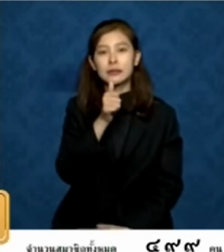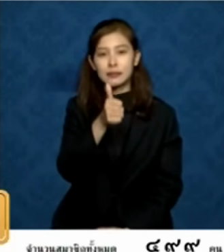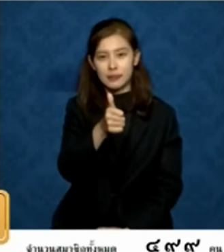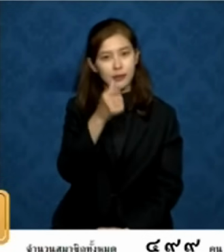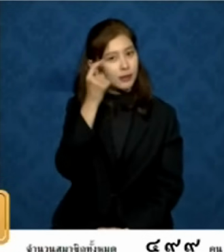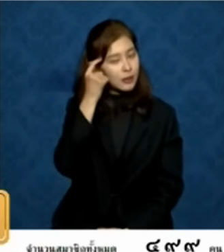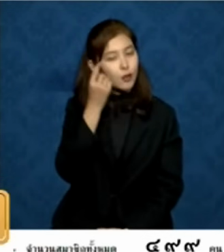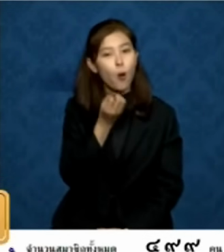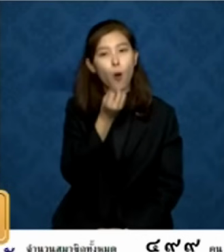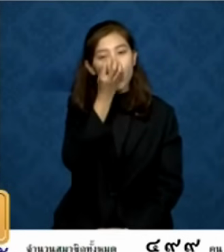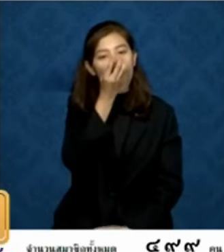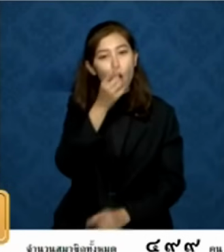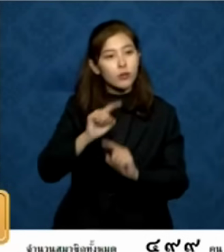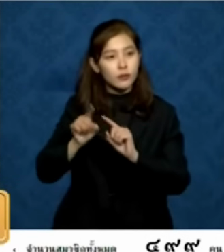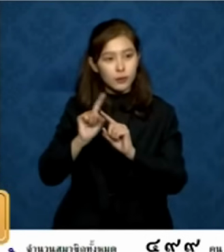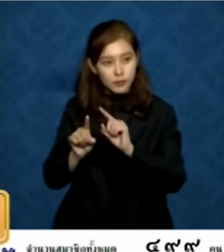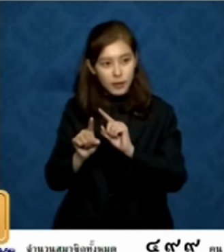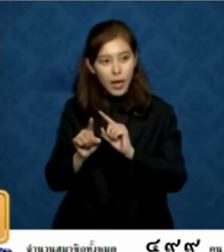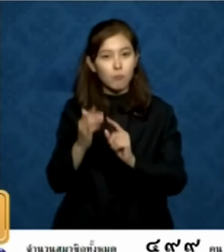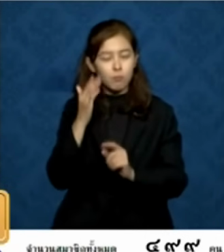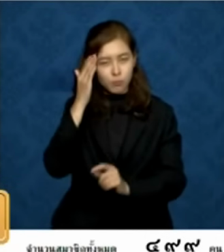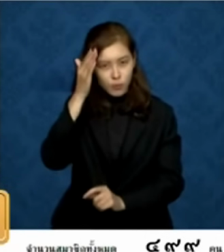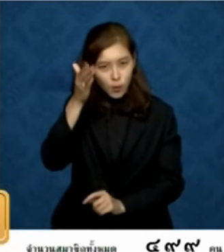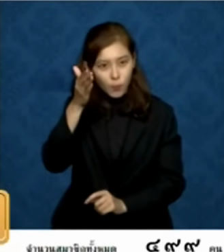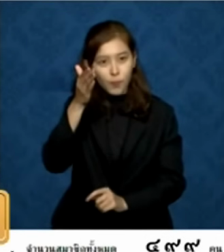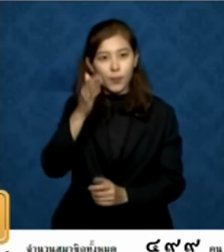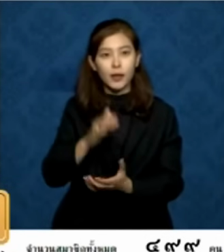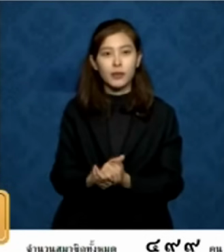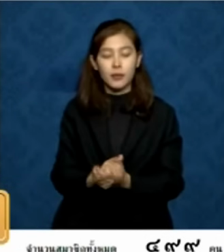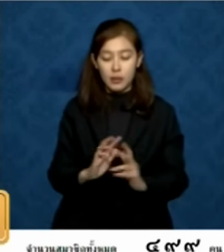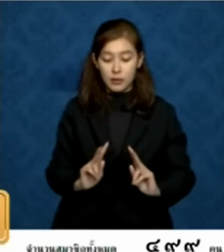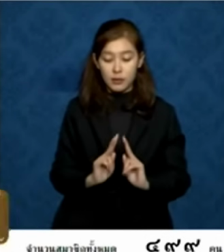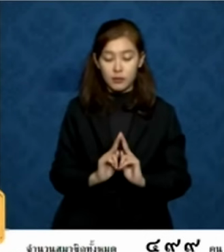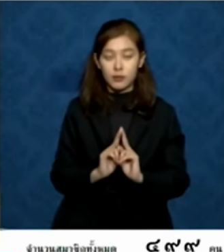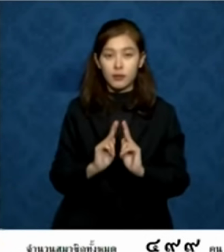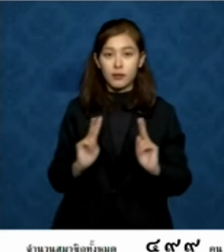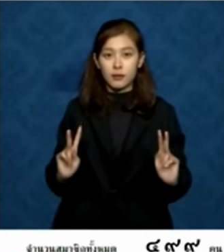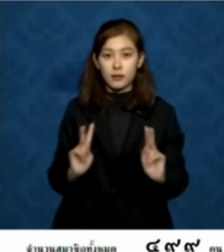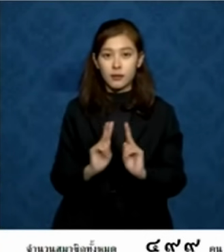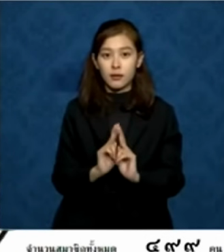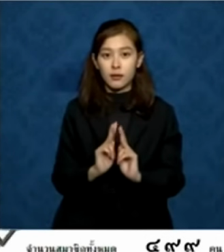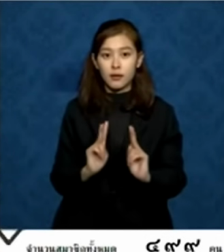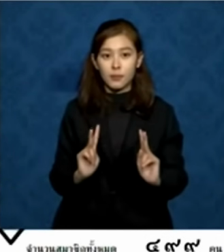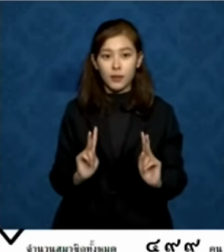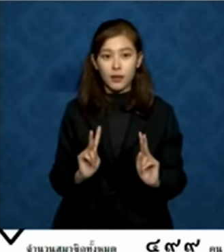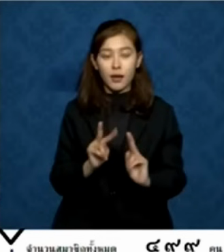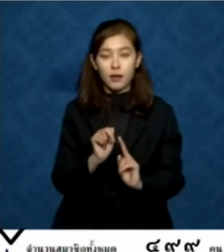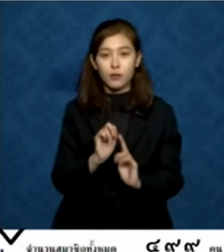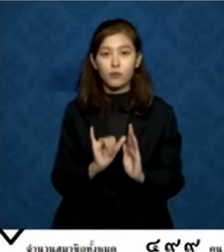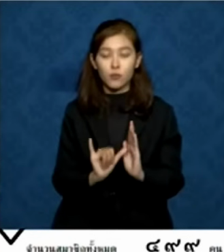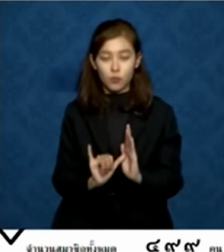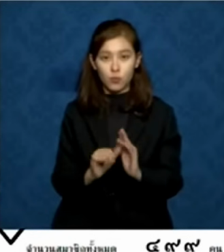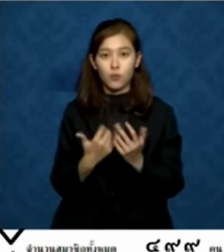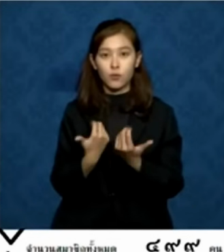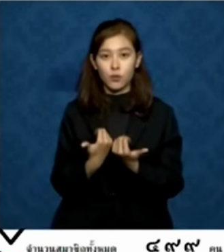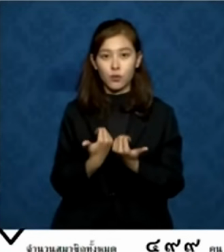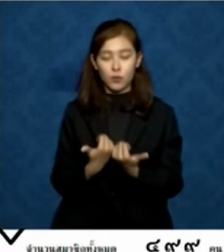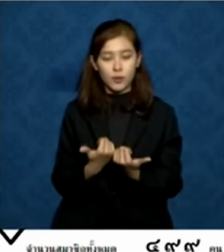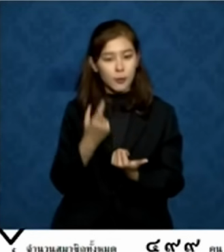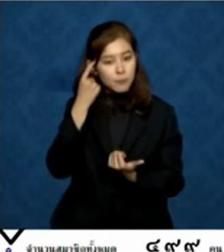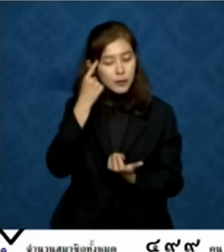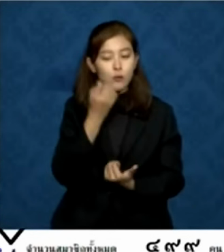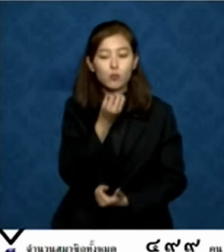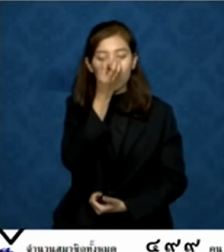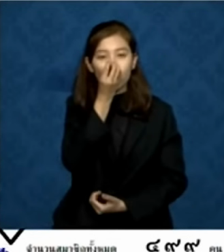มกับการขยายตัวอย่างมีประสิทธิภาพในระยะยาวโดยคณะกรรมการนโยบายการเงินได้มีการปรับอัตราด